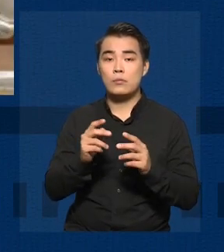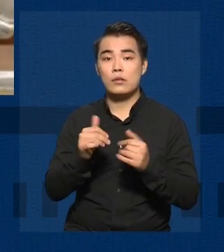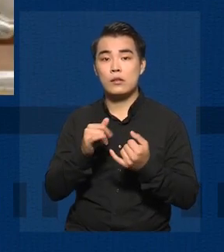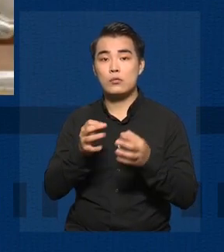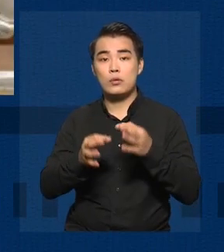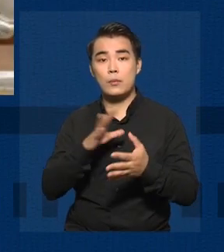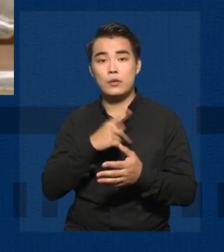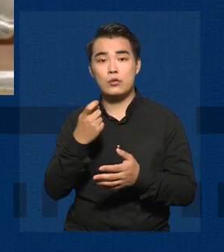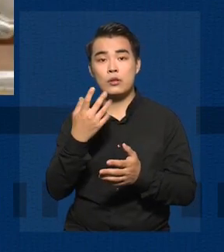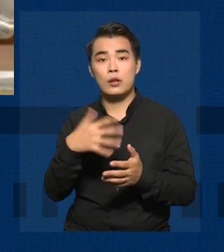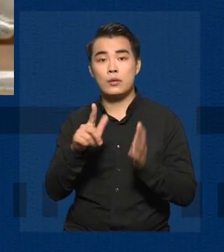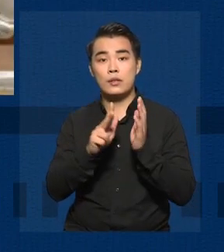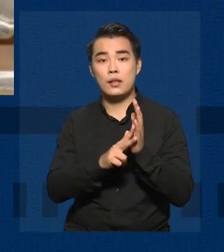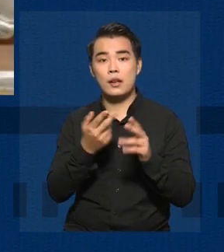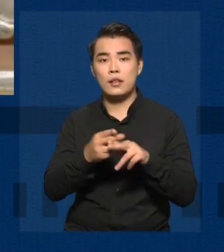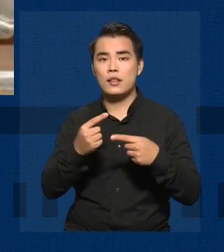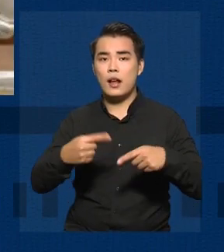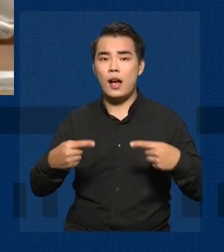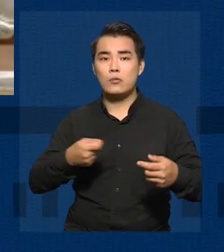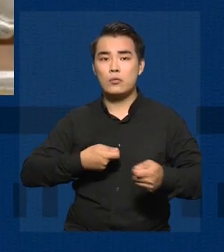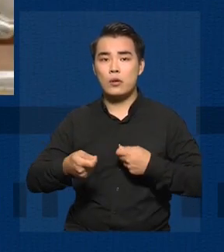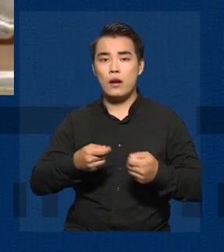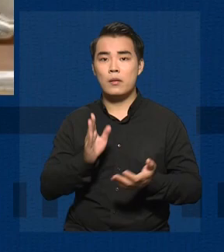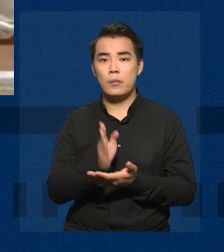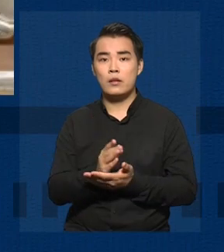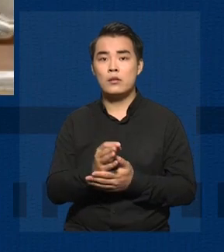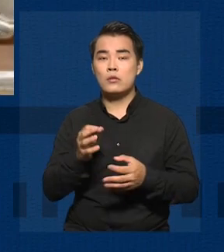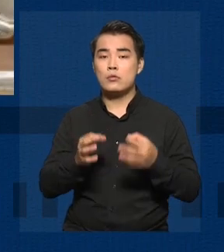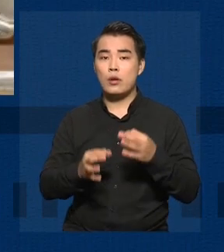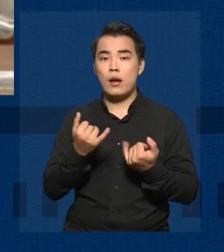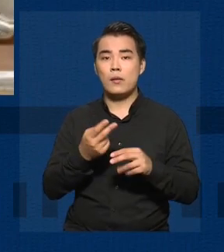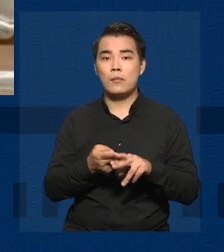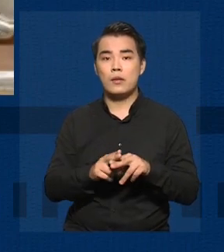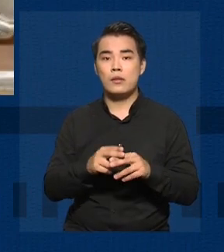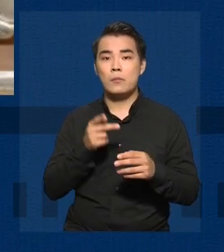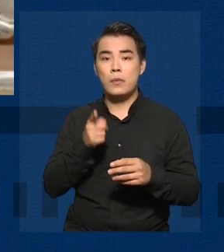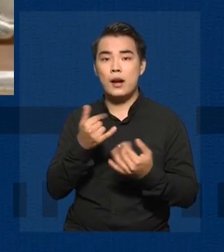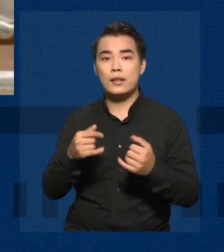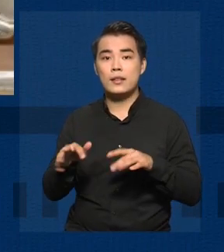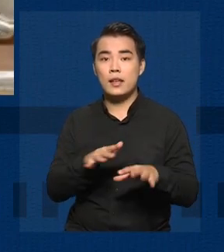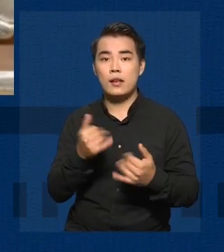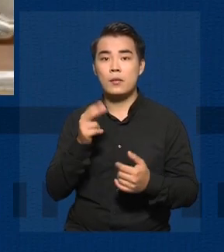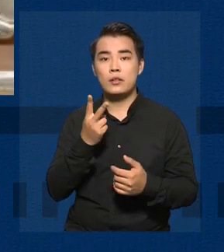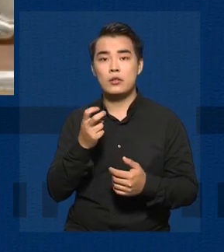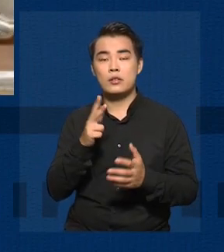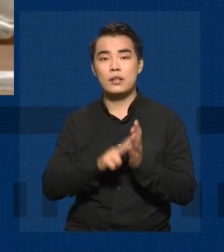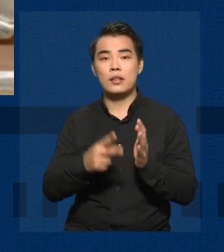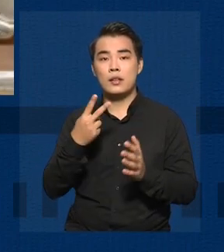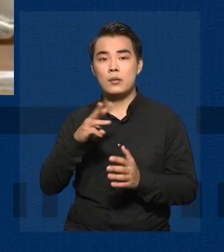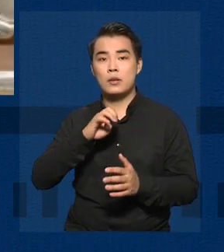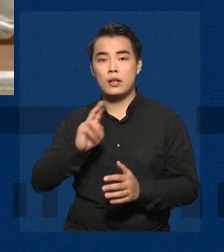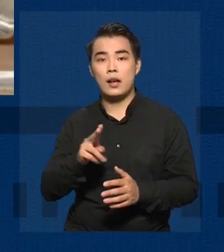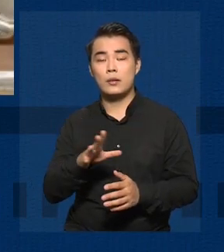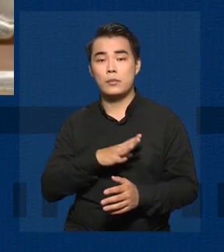Оның 158-і түрлі деңгейдегі басшылар. Сотқа 1000-нан астам іс жолданып, 282 миллиард теңге шығын